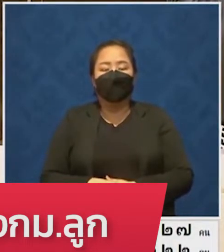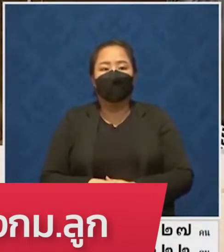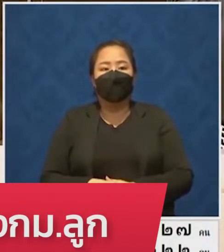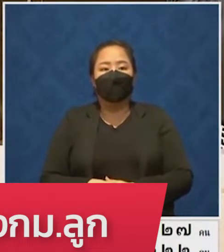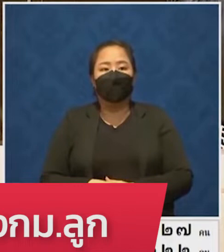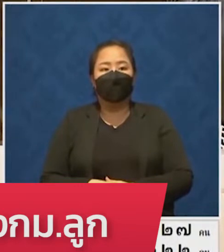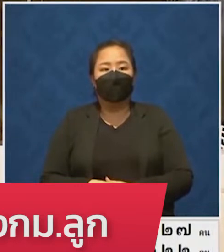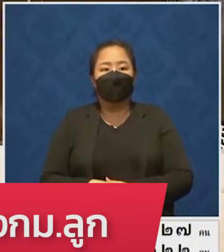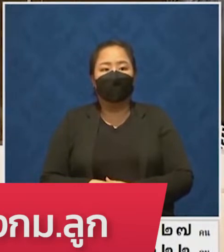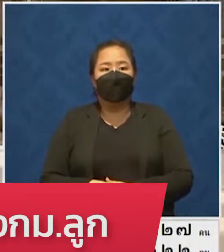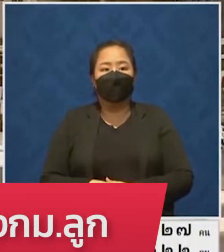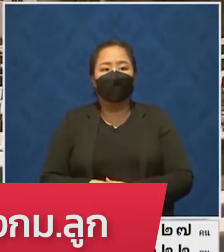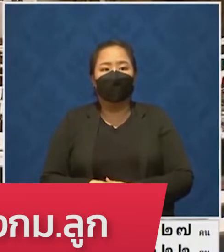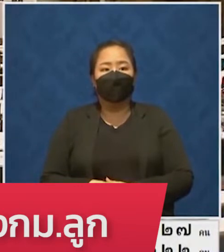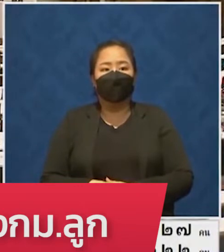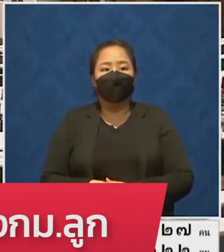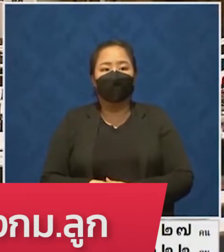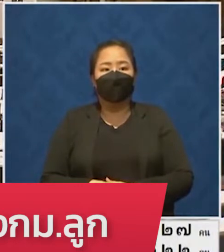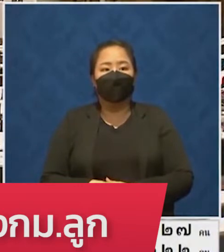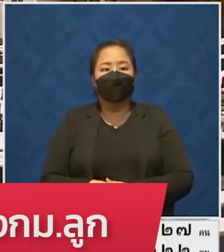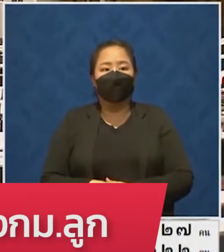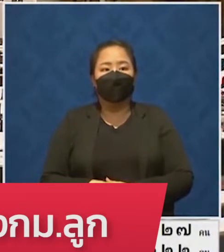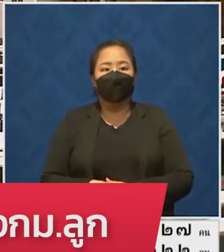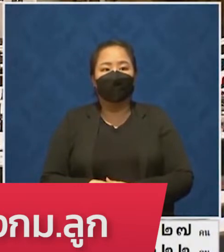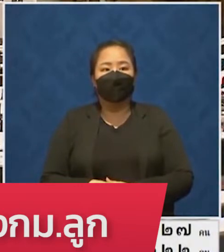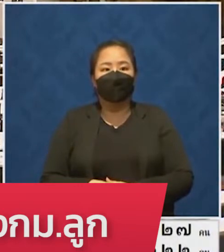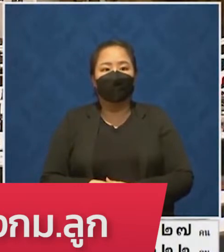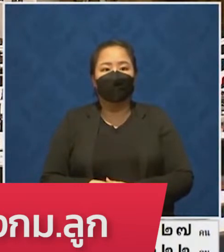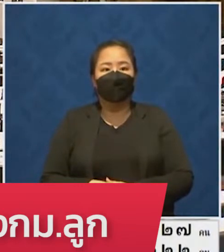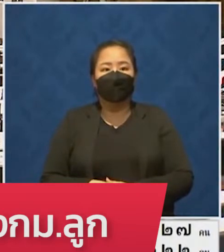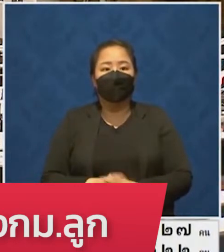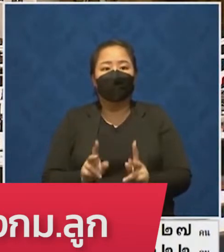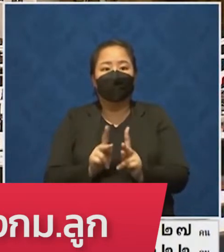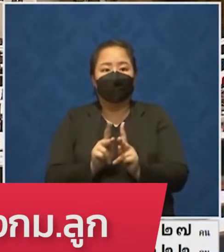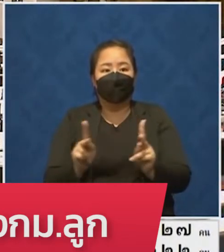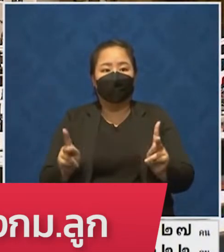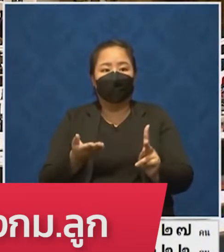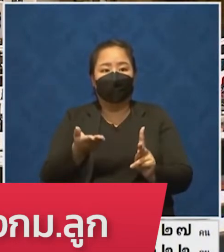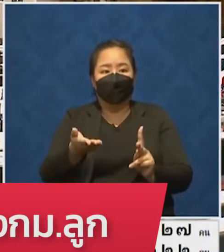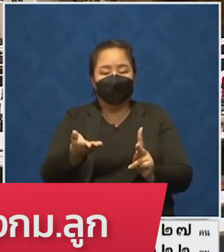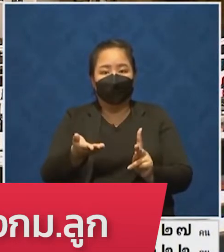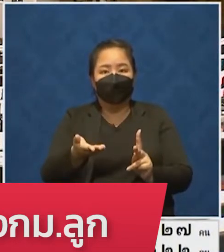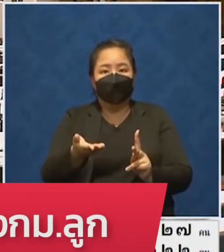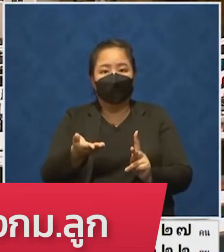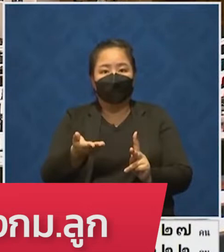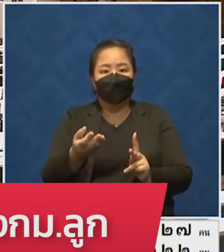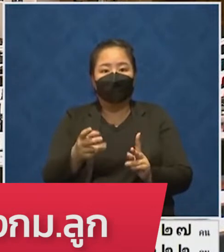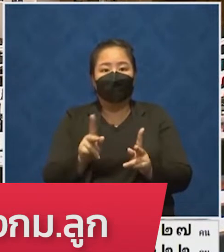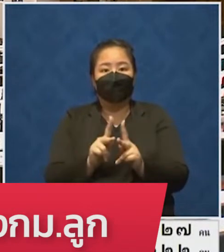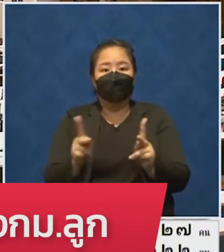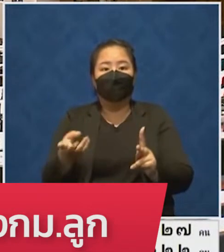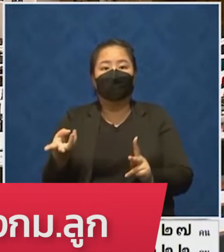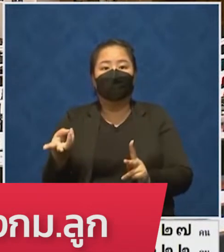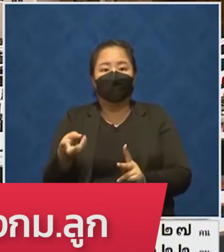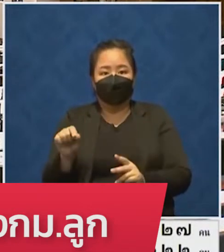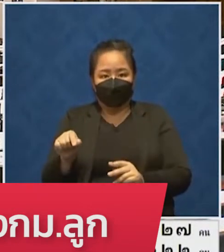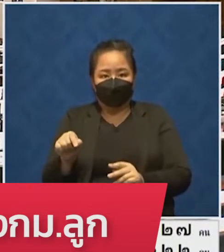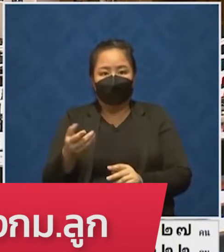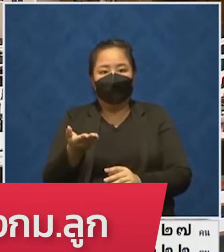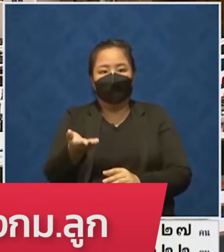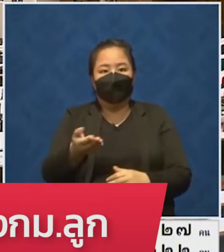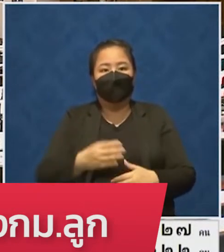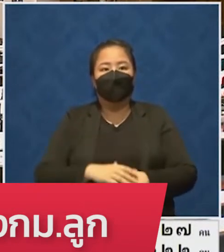เสียงข้างน้อยที่ให้ใช้สูตรฐาน500ถ้ามีเพื่อการแก้ไขมาตราอื่นนะคะสอดคล้องกับมติของที่ประชุมรัฐสภา